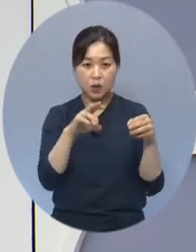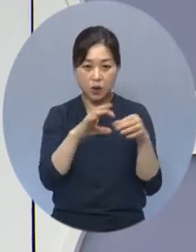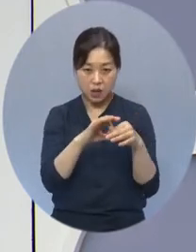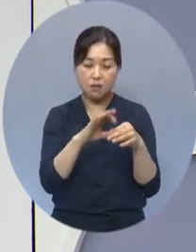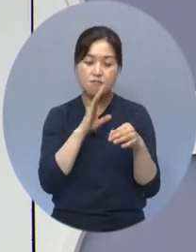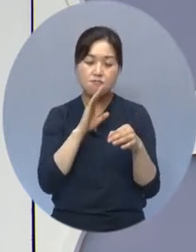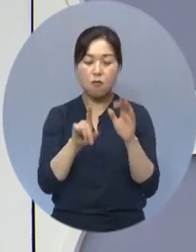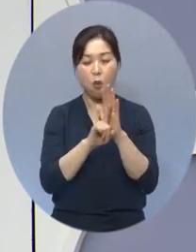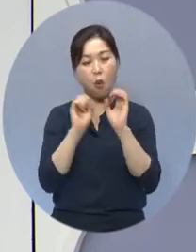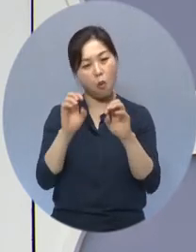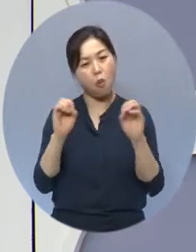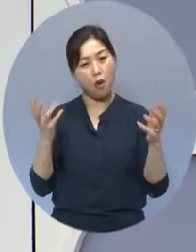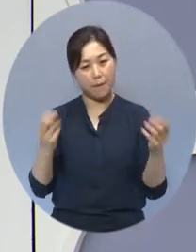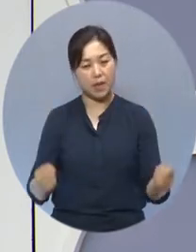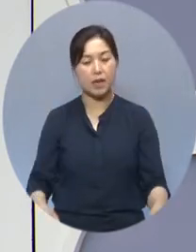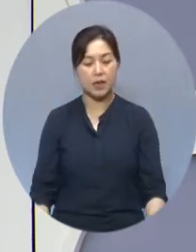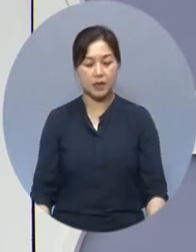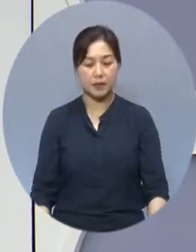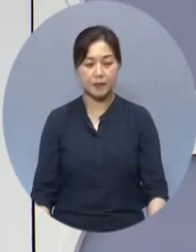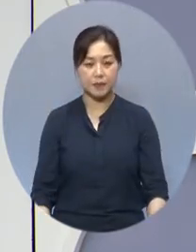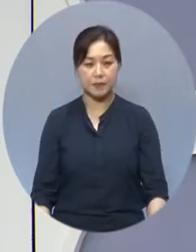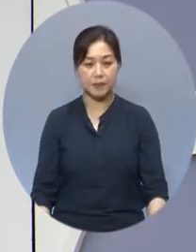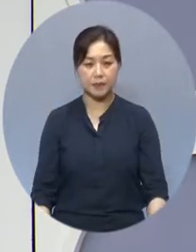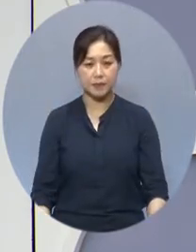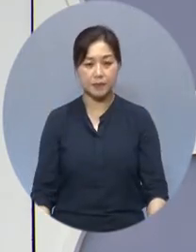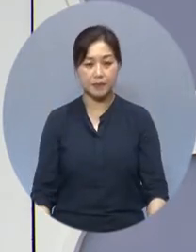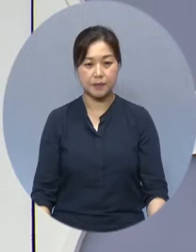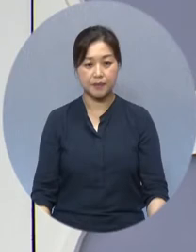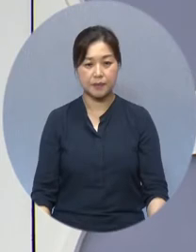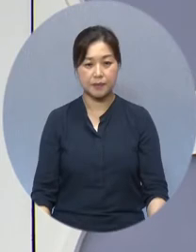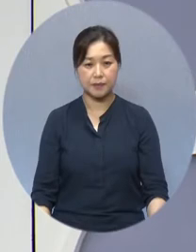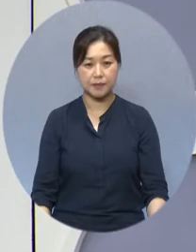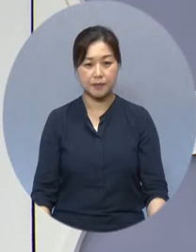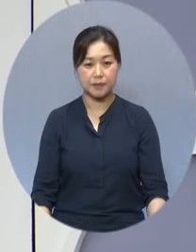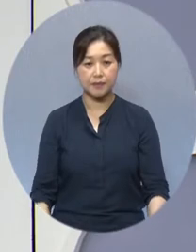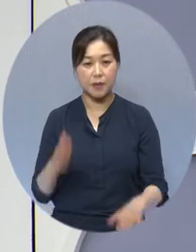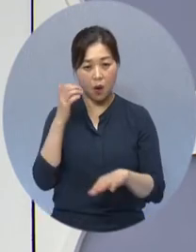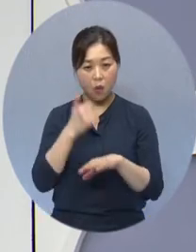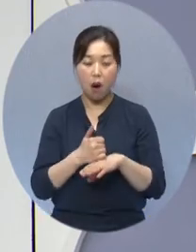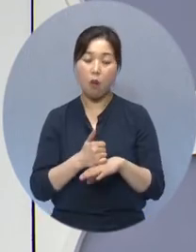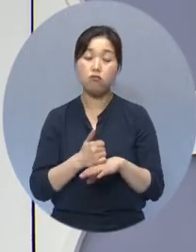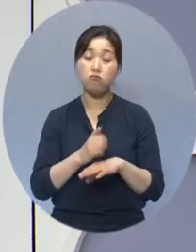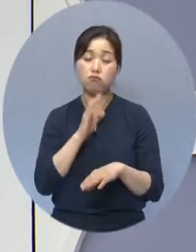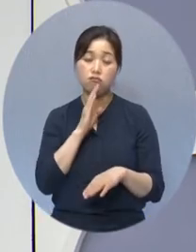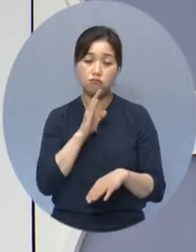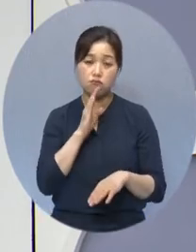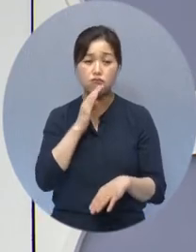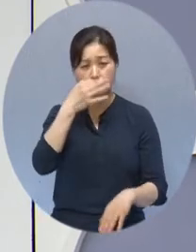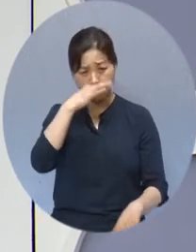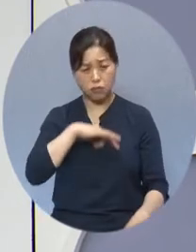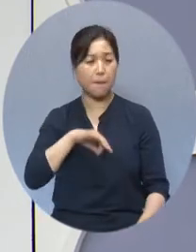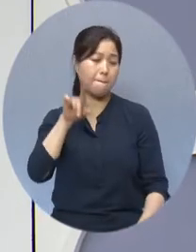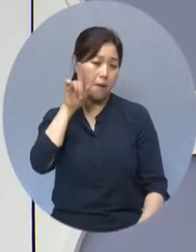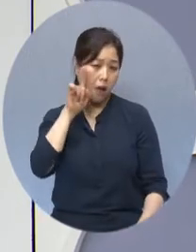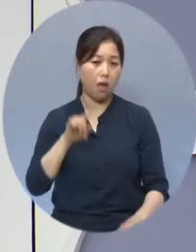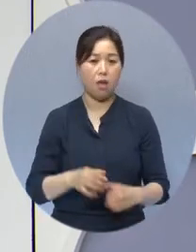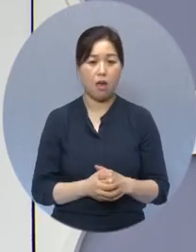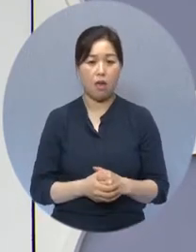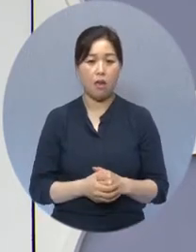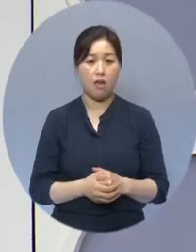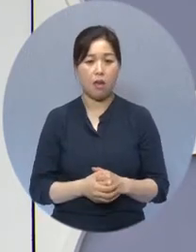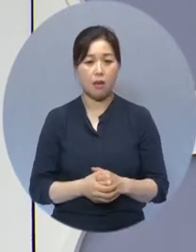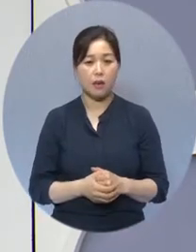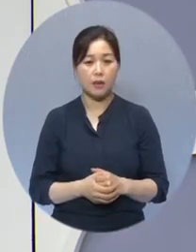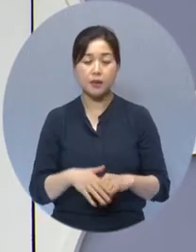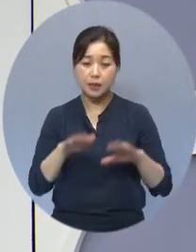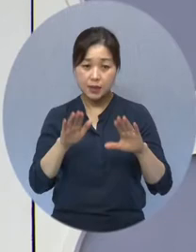지금 홍보가 돼 있는데요. 네. 뭐 결과는 정말 대만족입니다. 그래서 지금 대표적으로 하고 있는